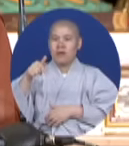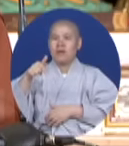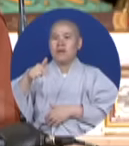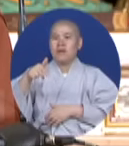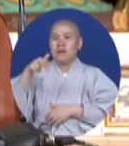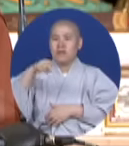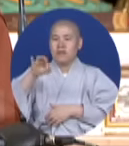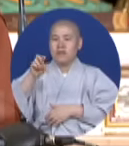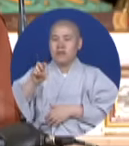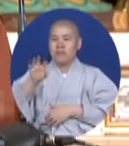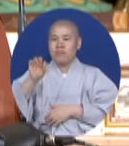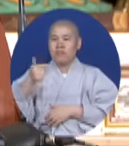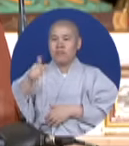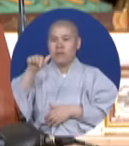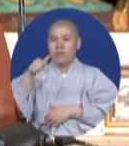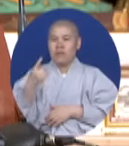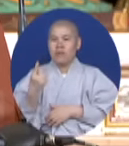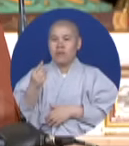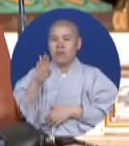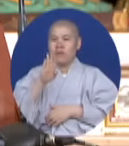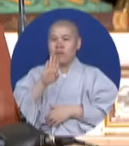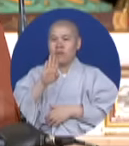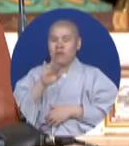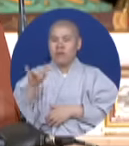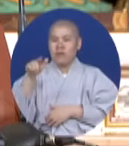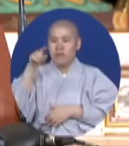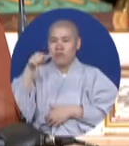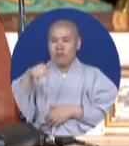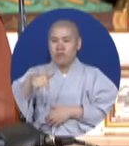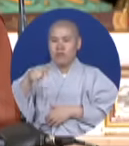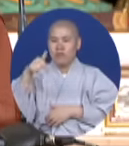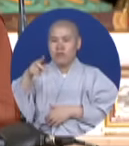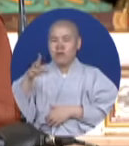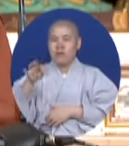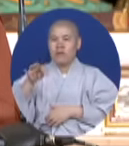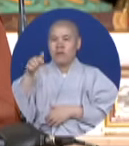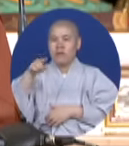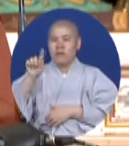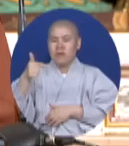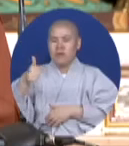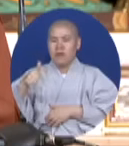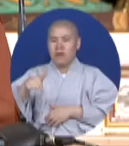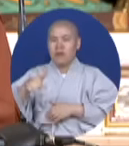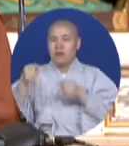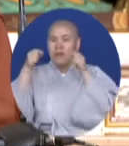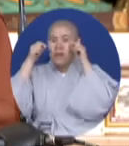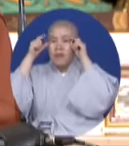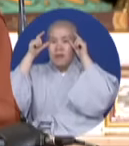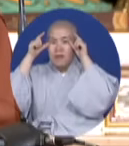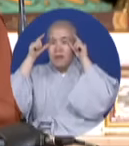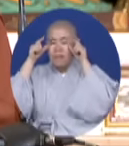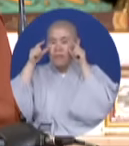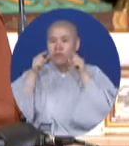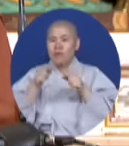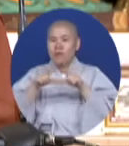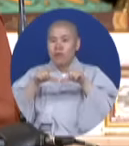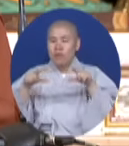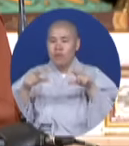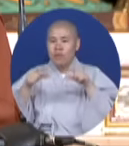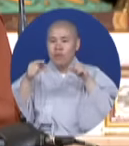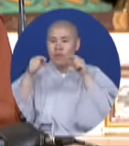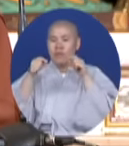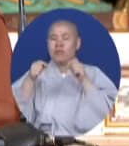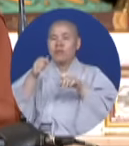그냥 보통 구경각이 아닌 각이 있고 구경각이 있고 그래서 구경각과